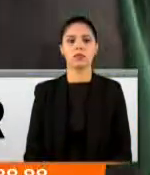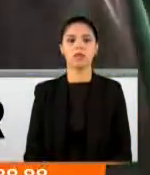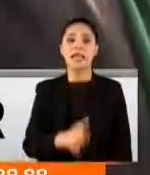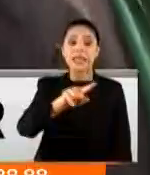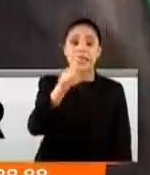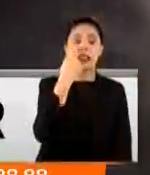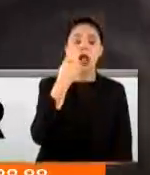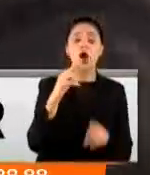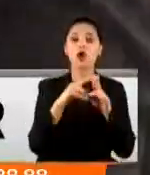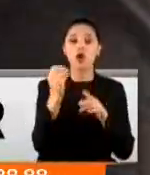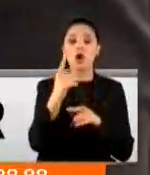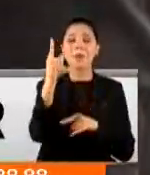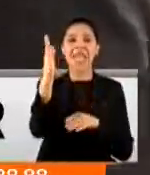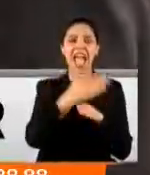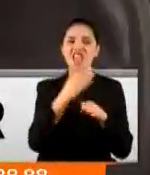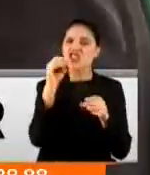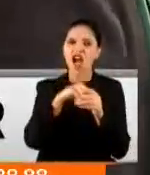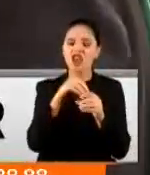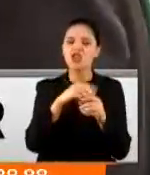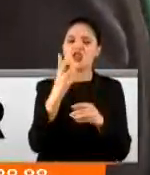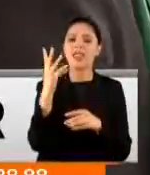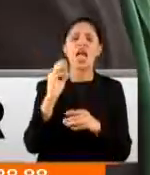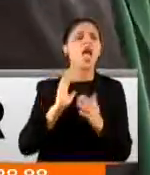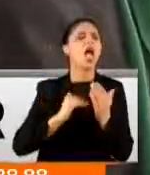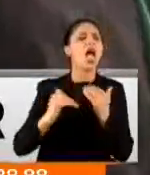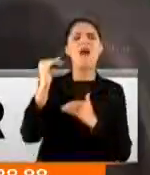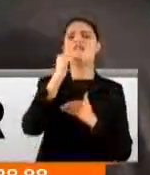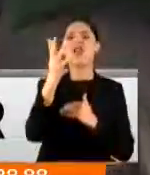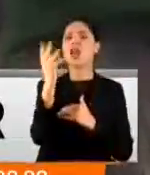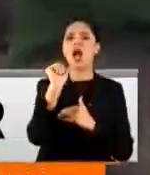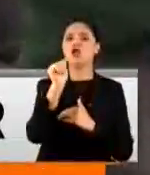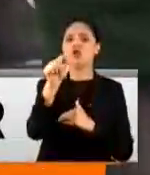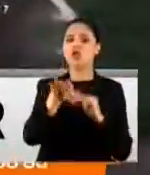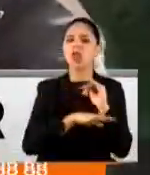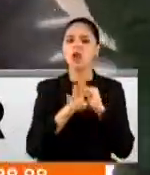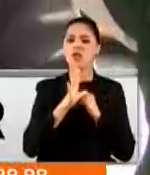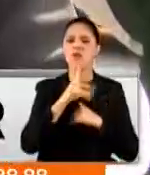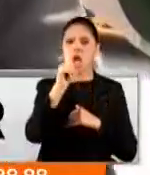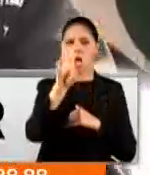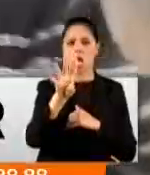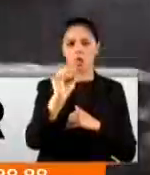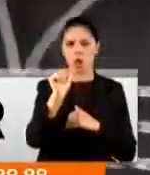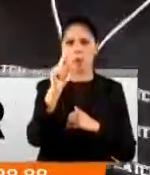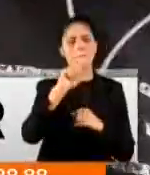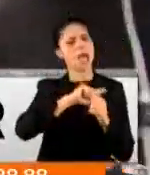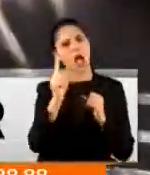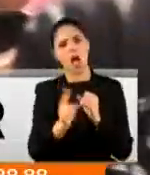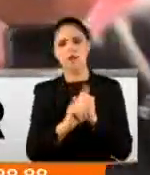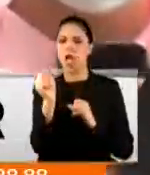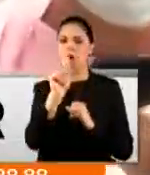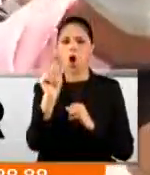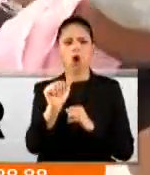Sizce koronavirüs bir eşya üzerinde en fazla ne kadar süre yaşayabilir? 14 gün. Bir hafta 10